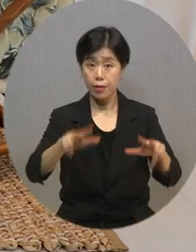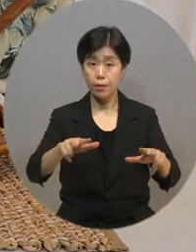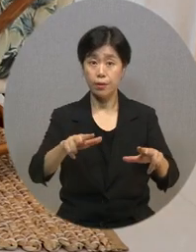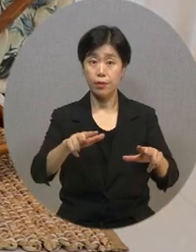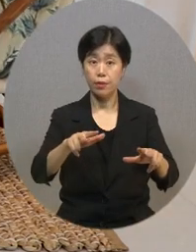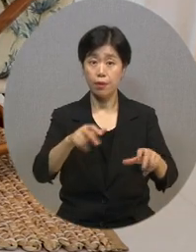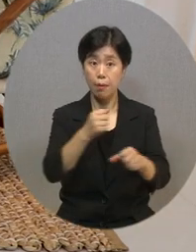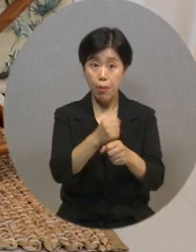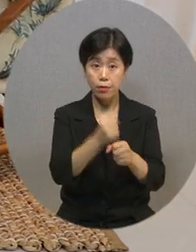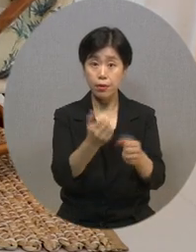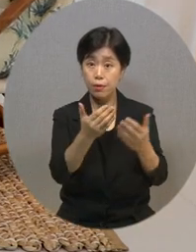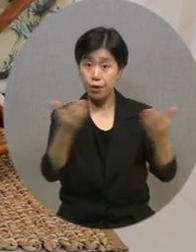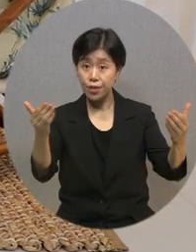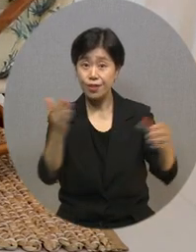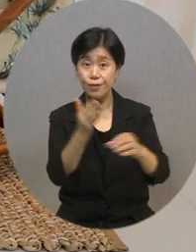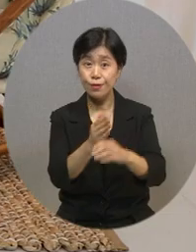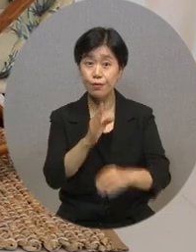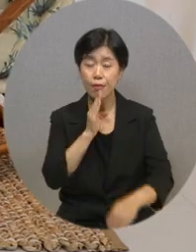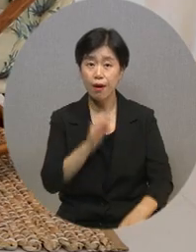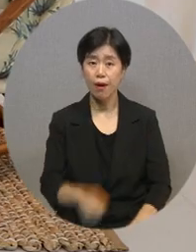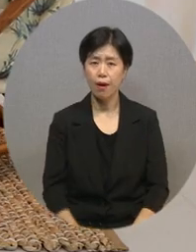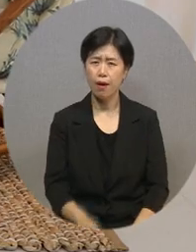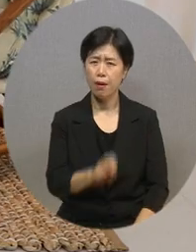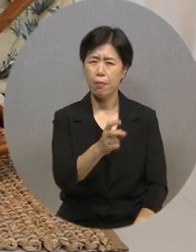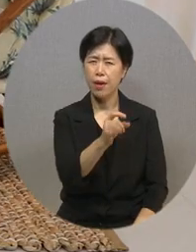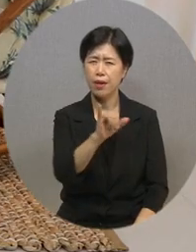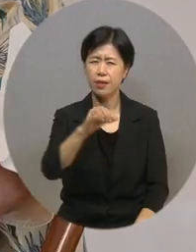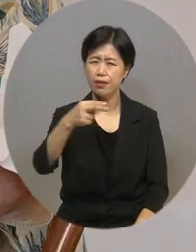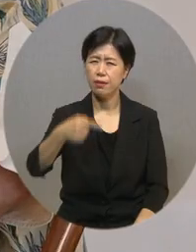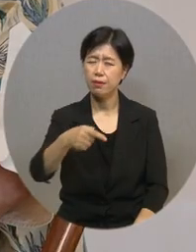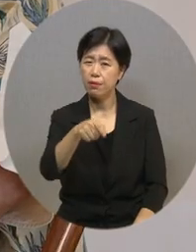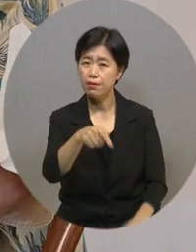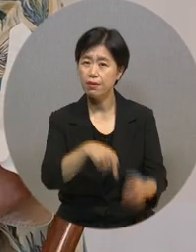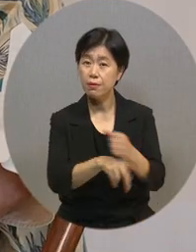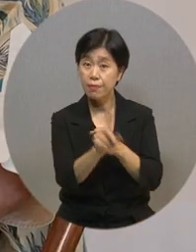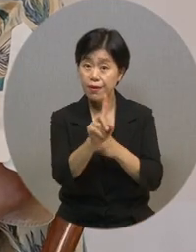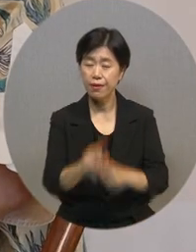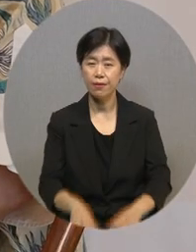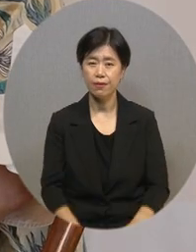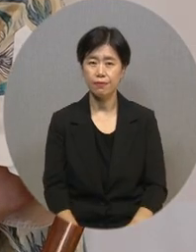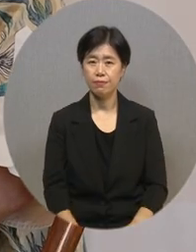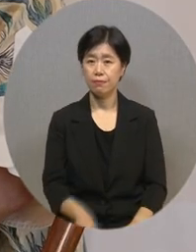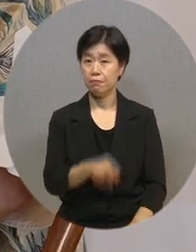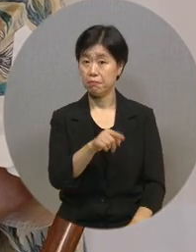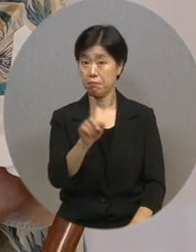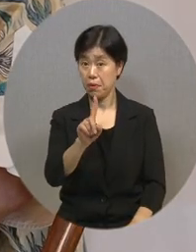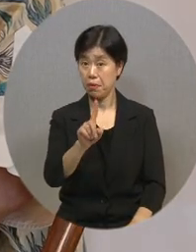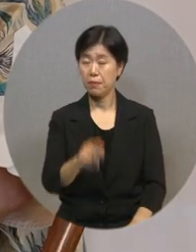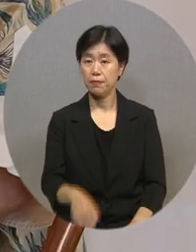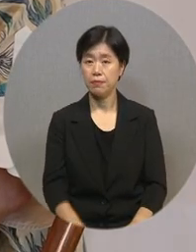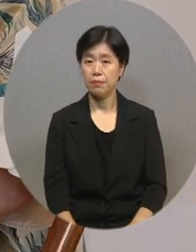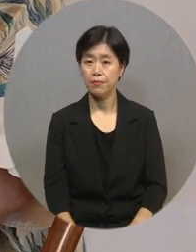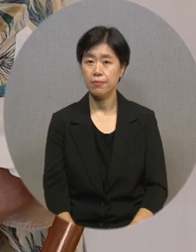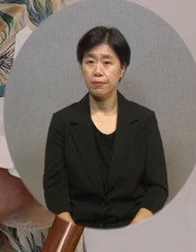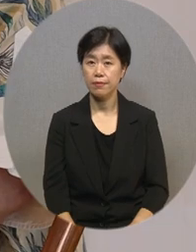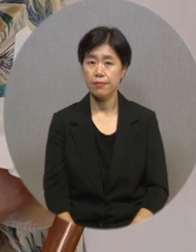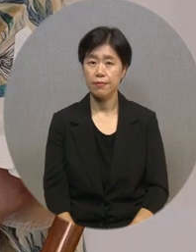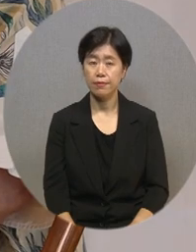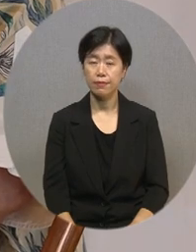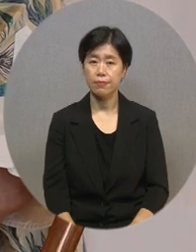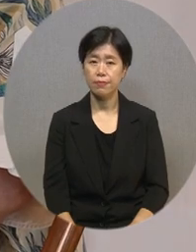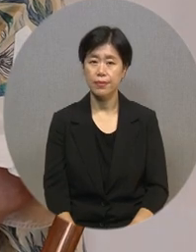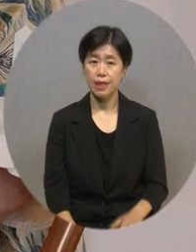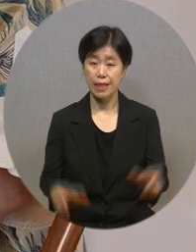전시하고 있는데요. 메이드라는 뜻이 어떤 것일까요? 메이드라는 것은 메이드 이포유를